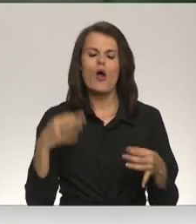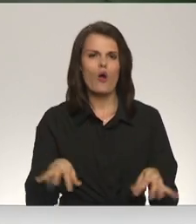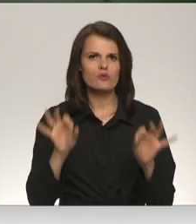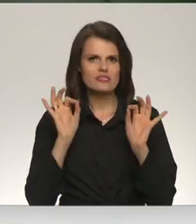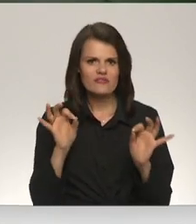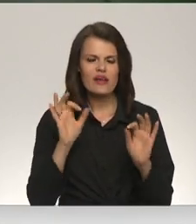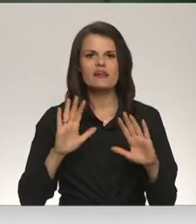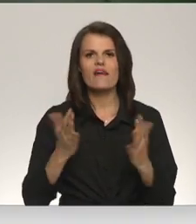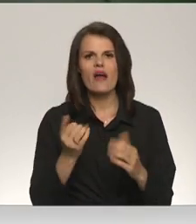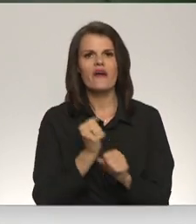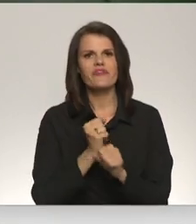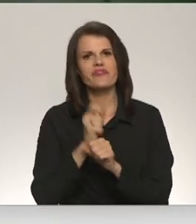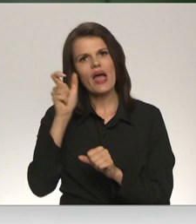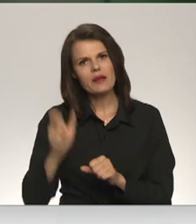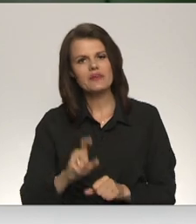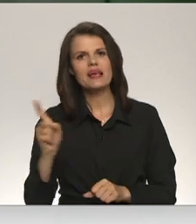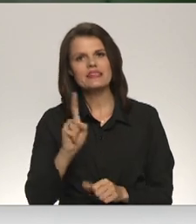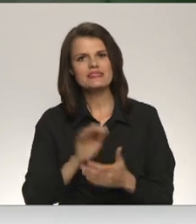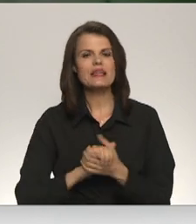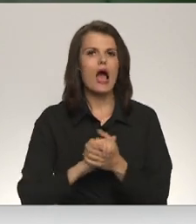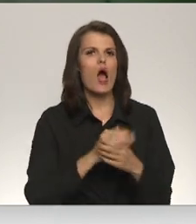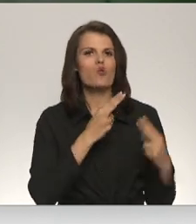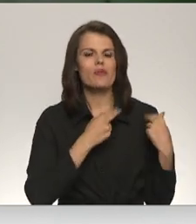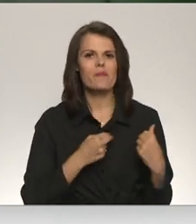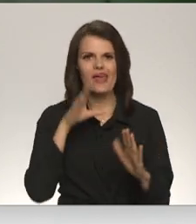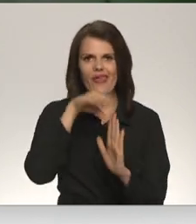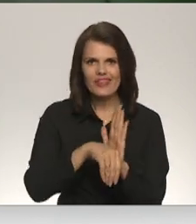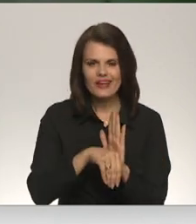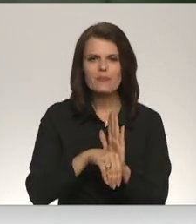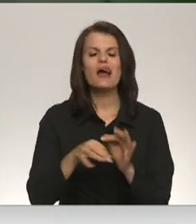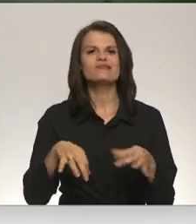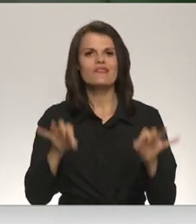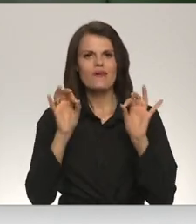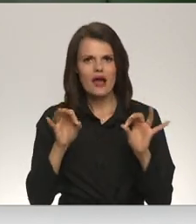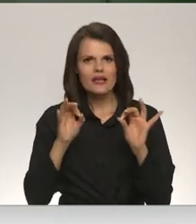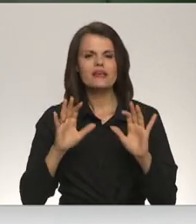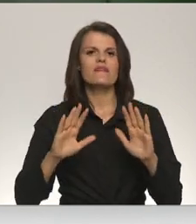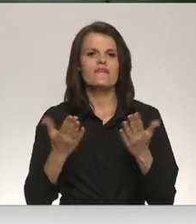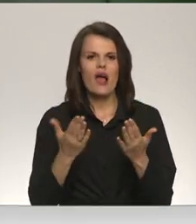svarīgi, vai darbinieks ir vai nav arotbiedrības biedrs. Šeit ir svarīgi, vai